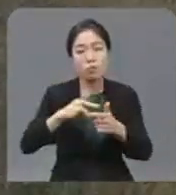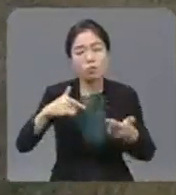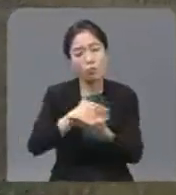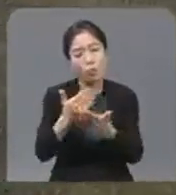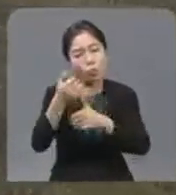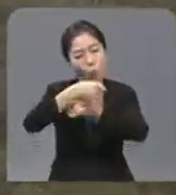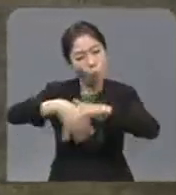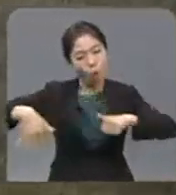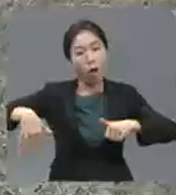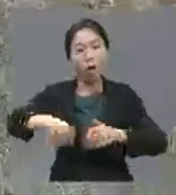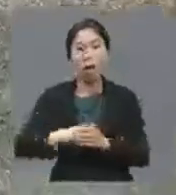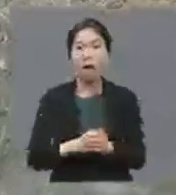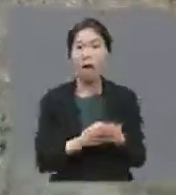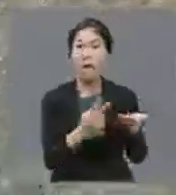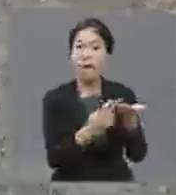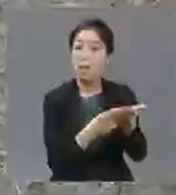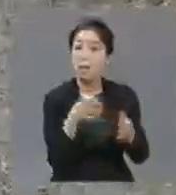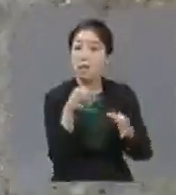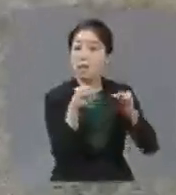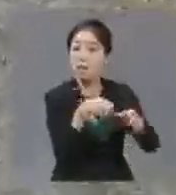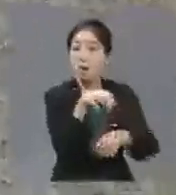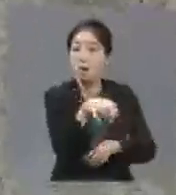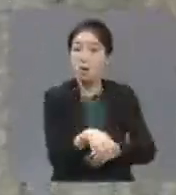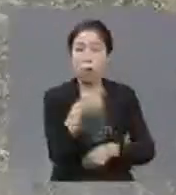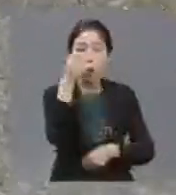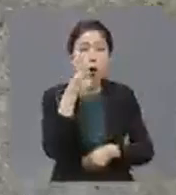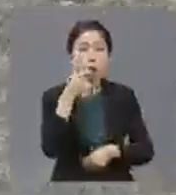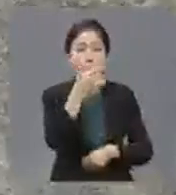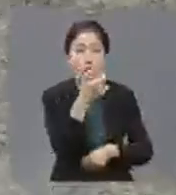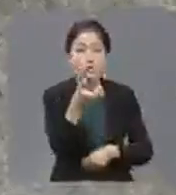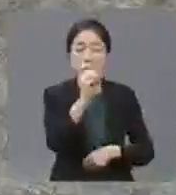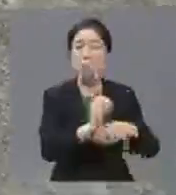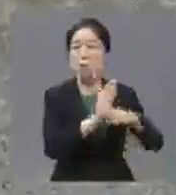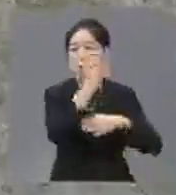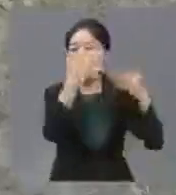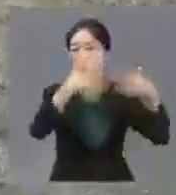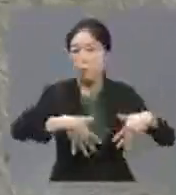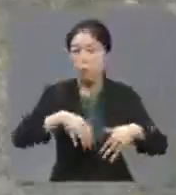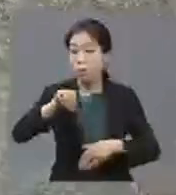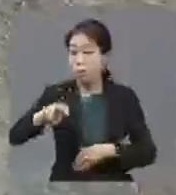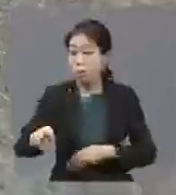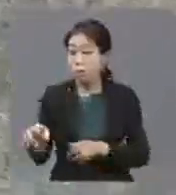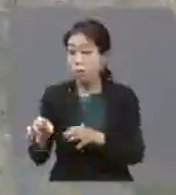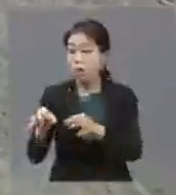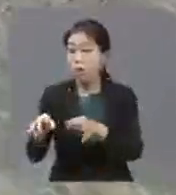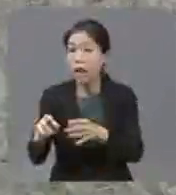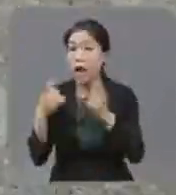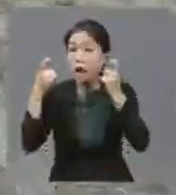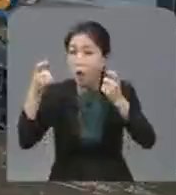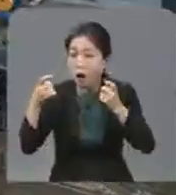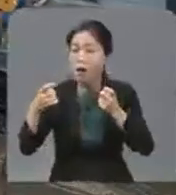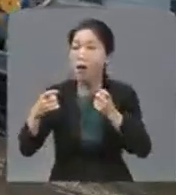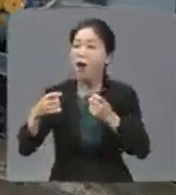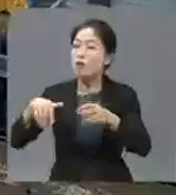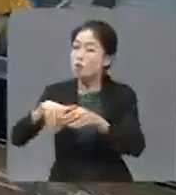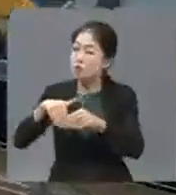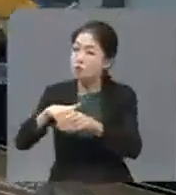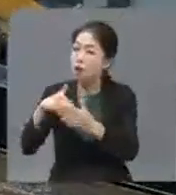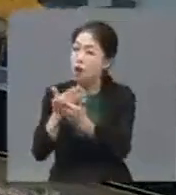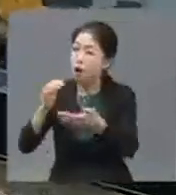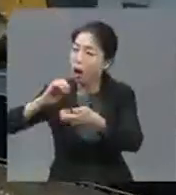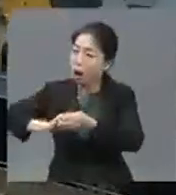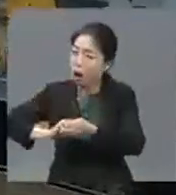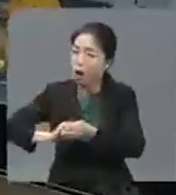적용합니다 제주투자지구는 적어도 60억원을 넘어야 하고 광주투자지구가 관광문화 업종으로 제한한 것과는